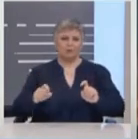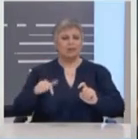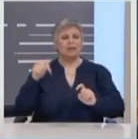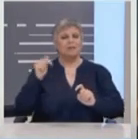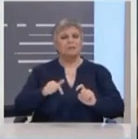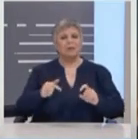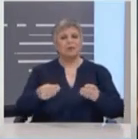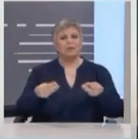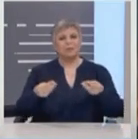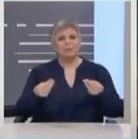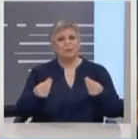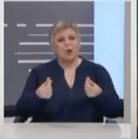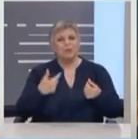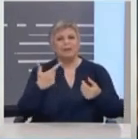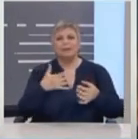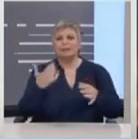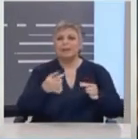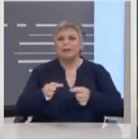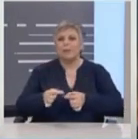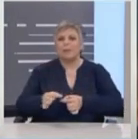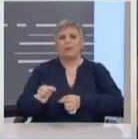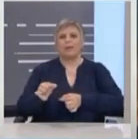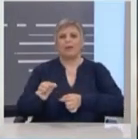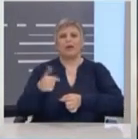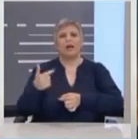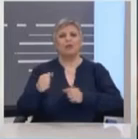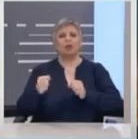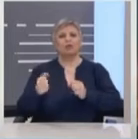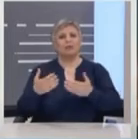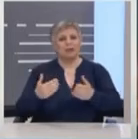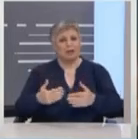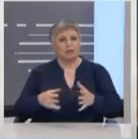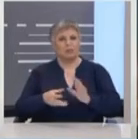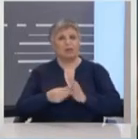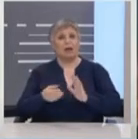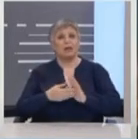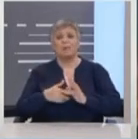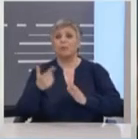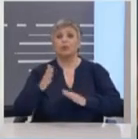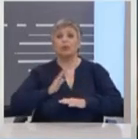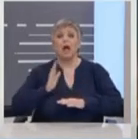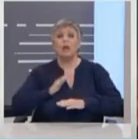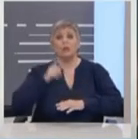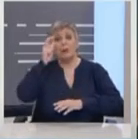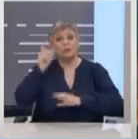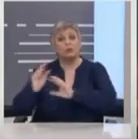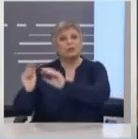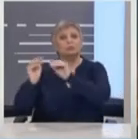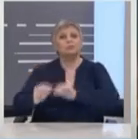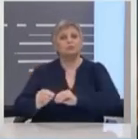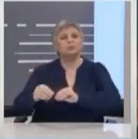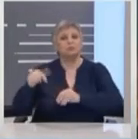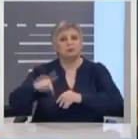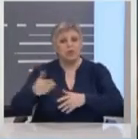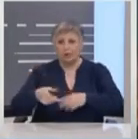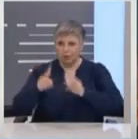και την γενικότερη ασφάλεια της Κύπρου. Όπως το ζήτημα των επίκων, την αναγνώριση μέρους των επίκων, την